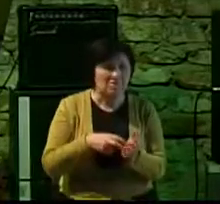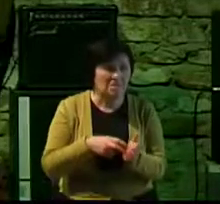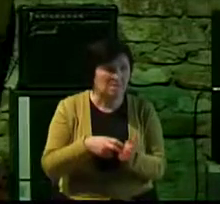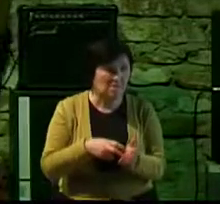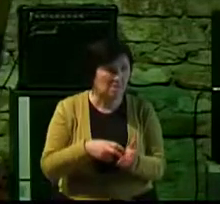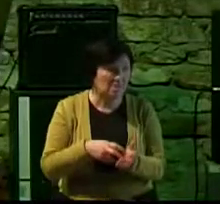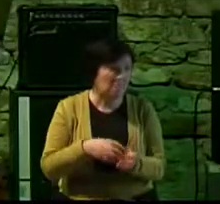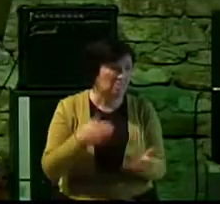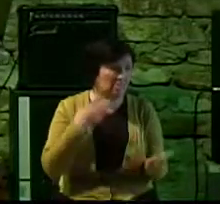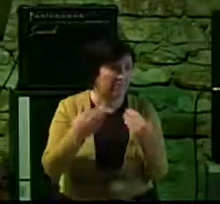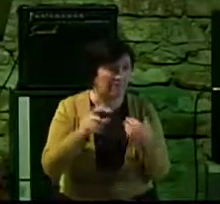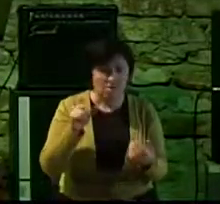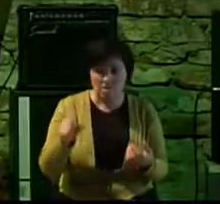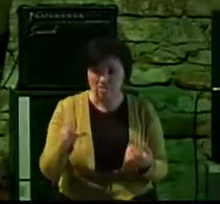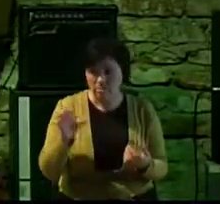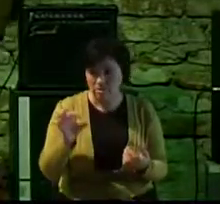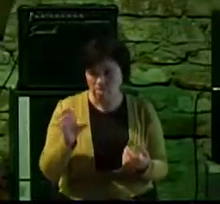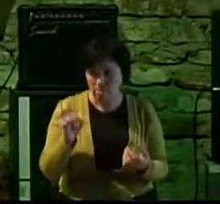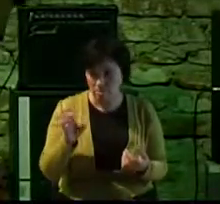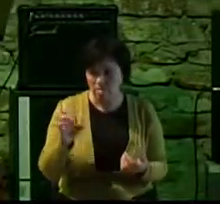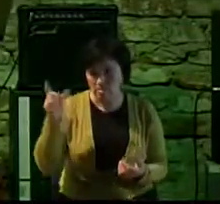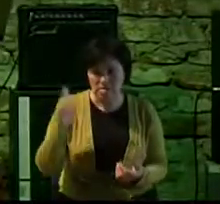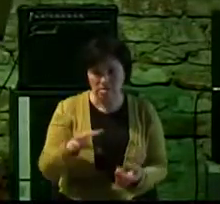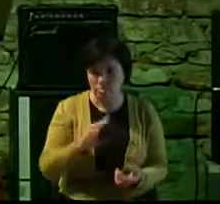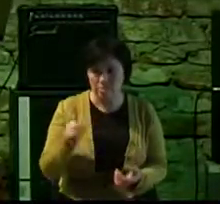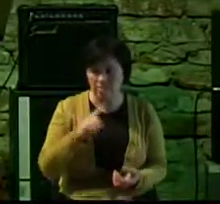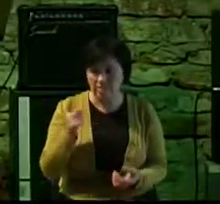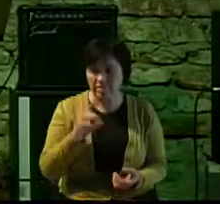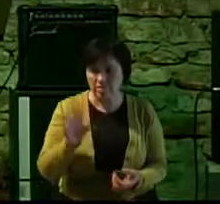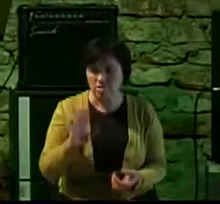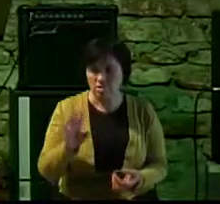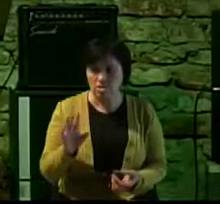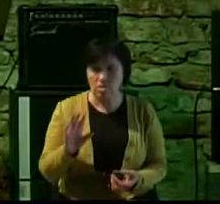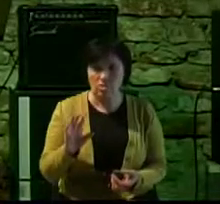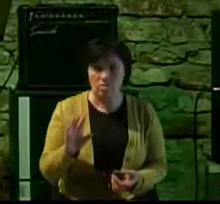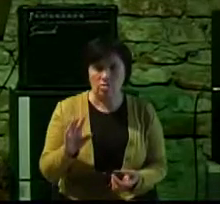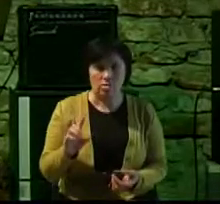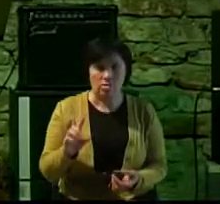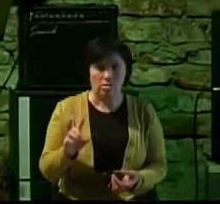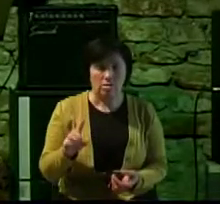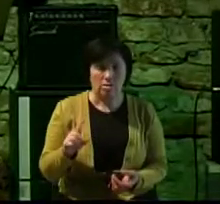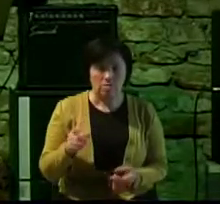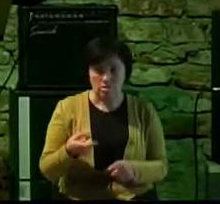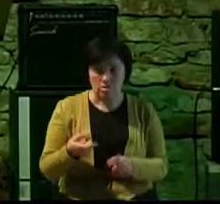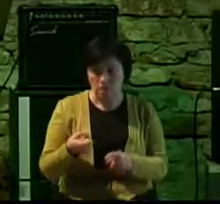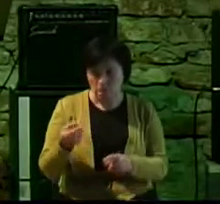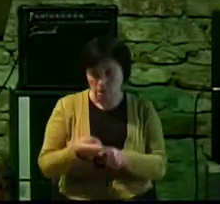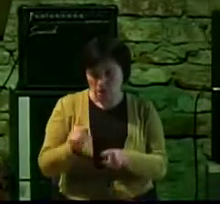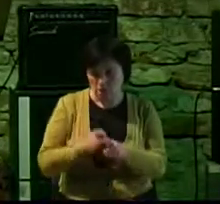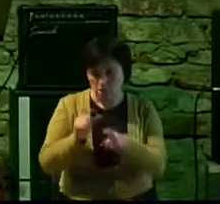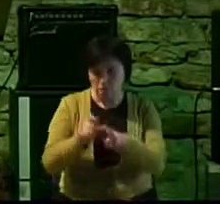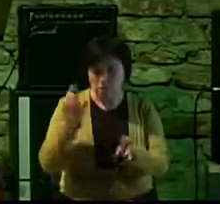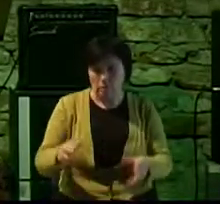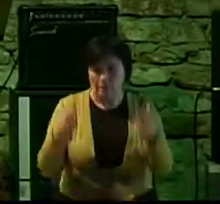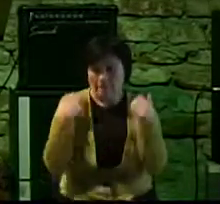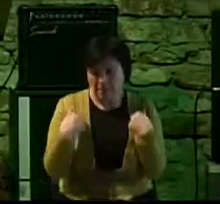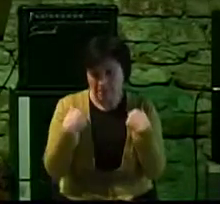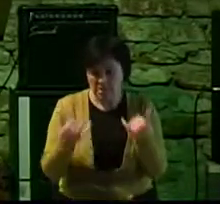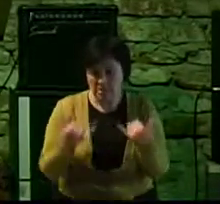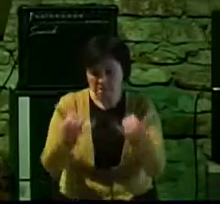этому человеку. Но Господь здесь не выделяет, Он не говорит о том, что это слово относится только к пастору